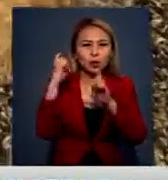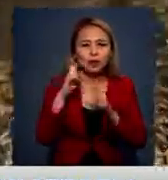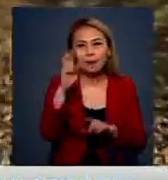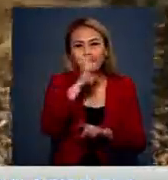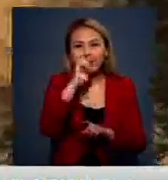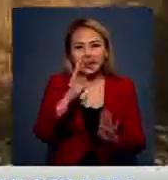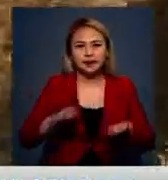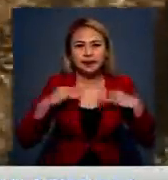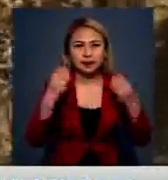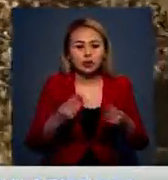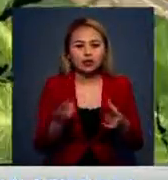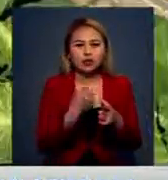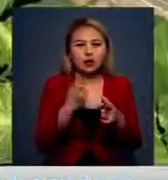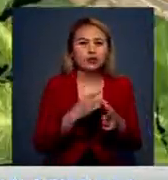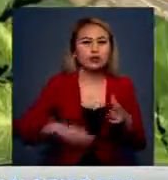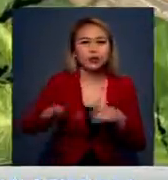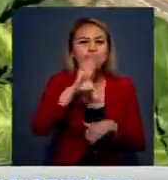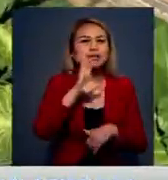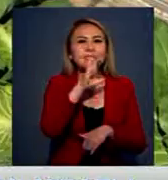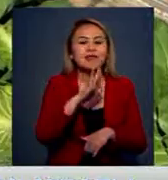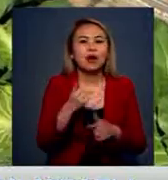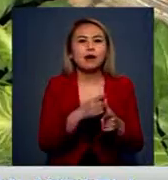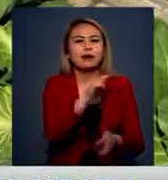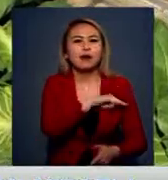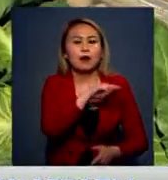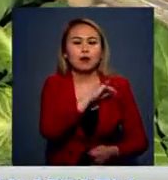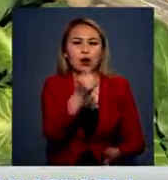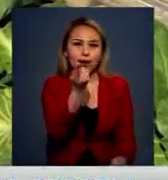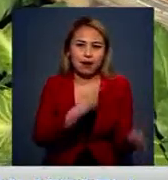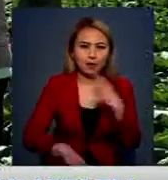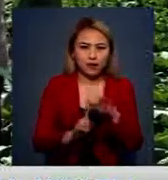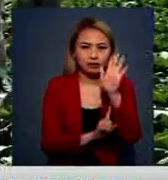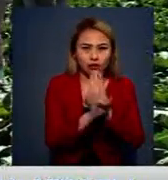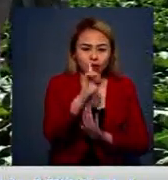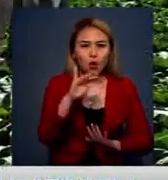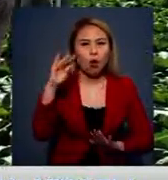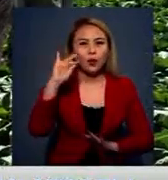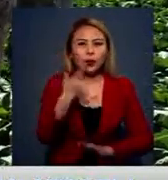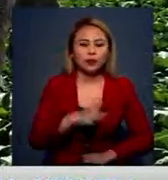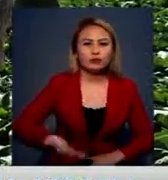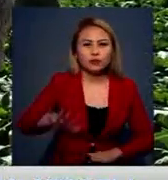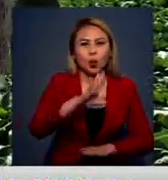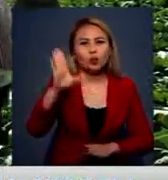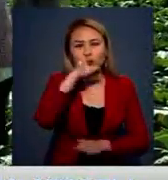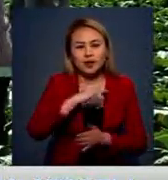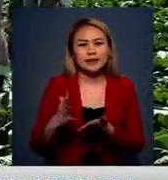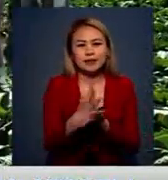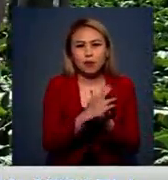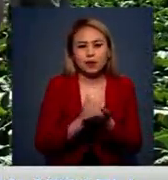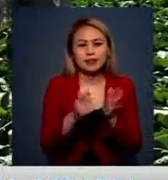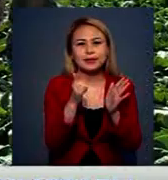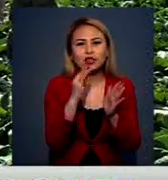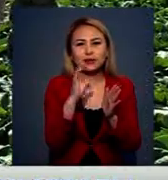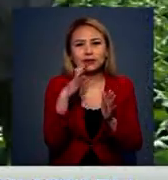берілді. Жалпы еліміздің солтүстік өңірлері көктемгі дала жұмыстарын енді бастаса, оңтүстікте алғашқы өнім жинап үлгерілді. Жетісай